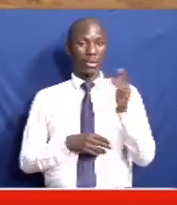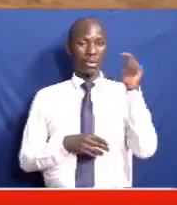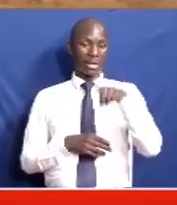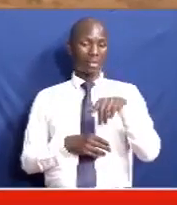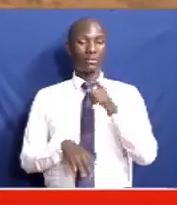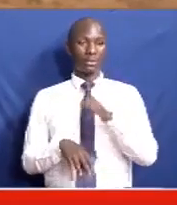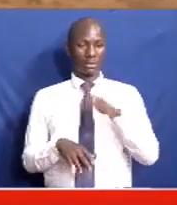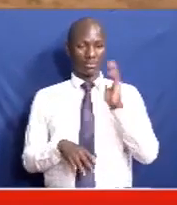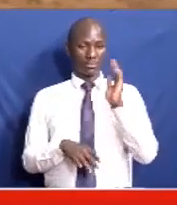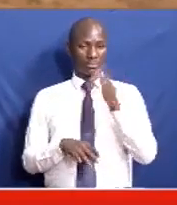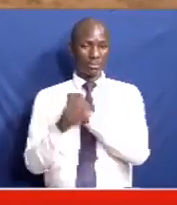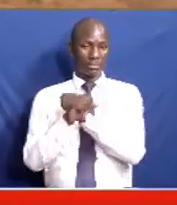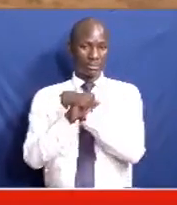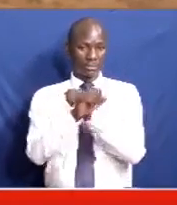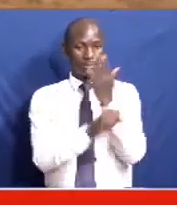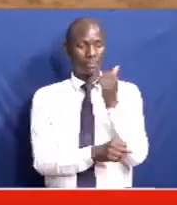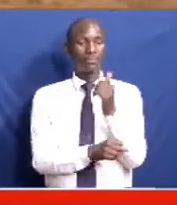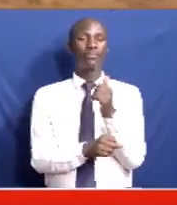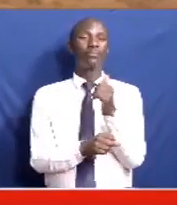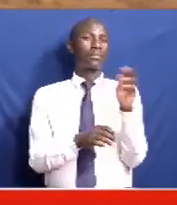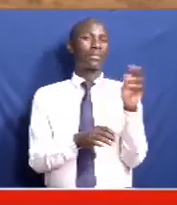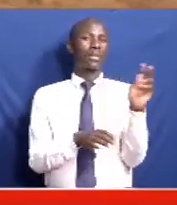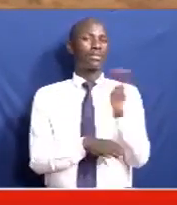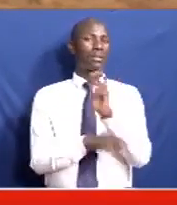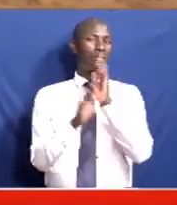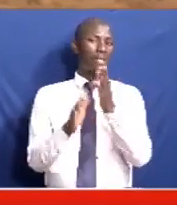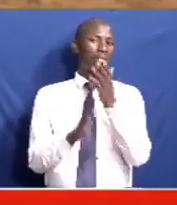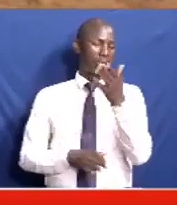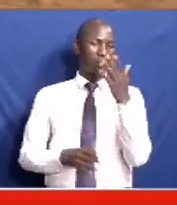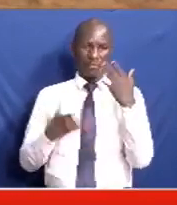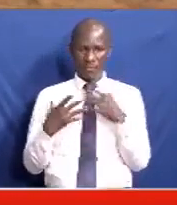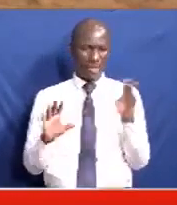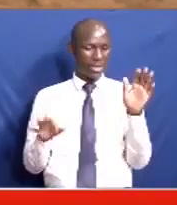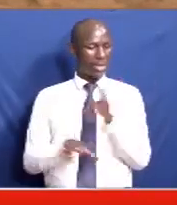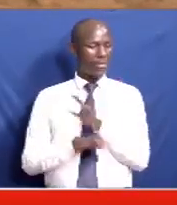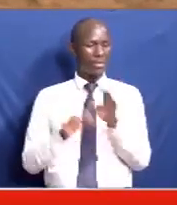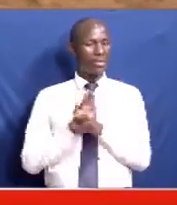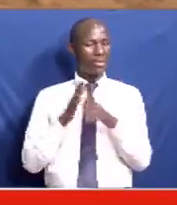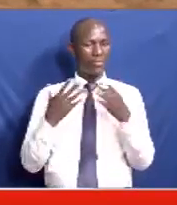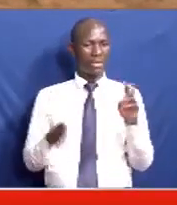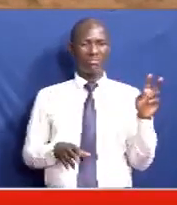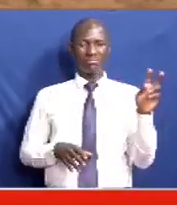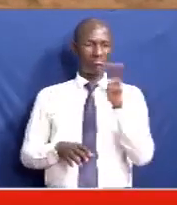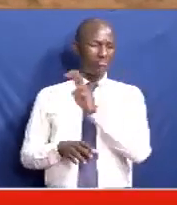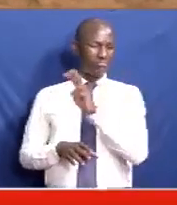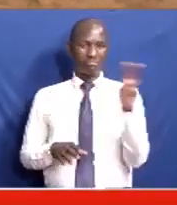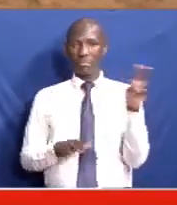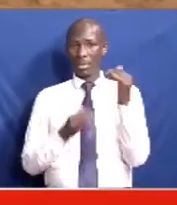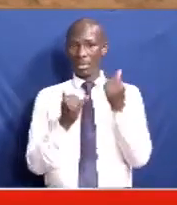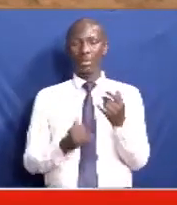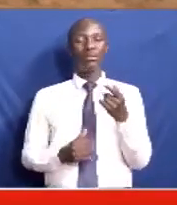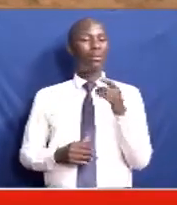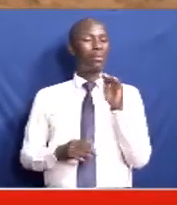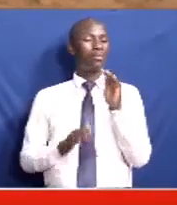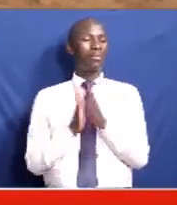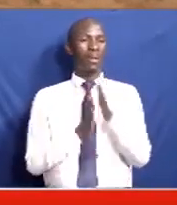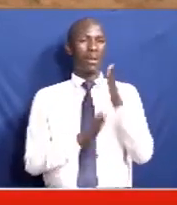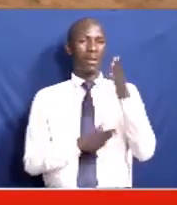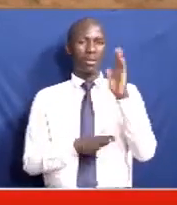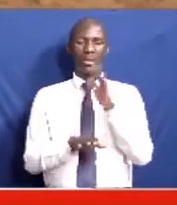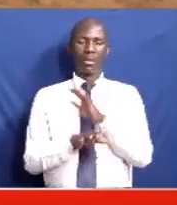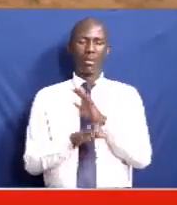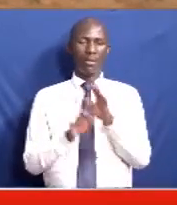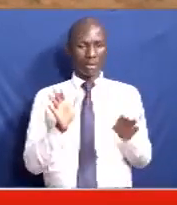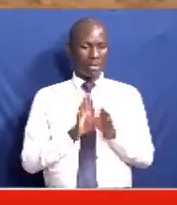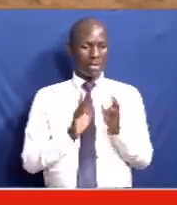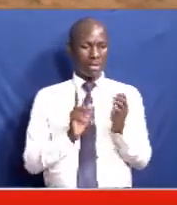yu kazi iwe nunu ni safe ini noki ya kwa mingi kina atupakanya na ene kwa hivu chubo ya kai maundwa suyo dheme